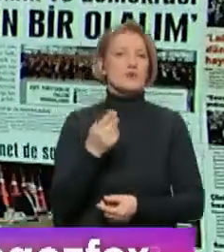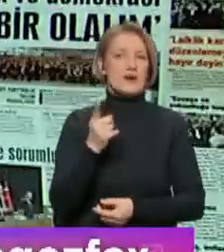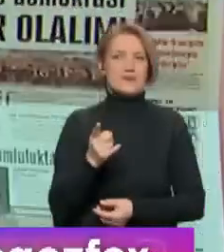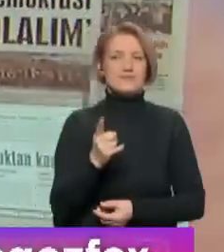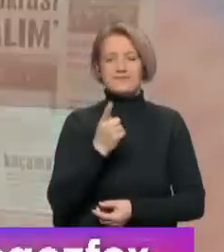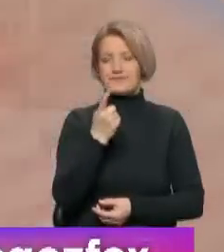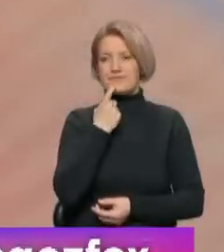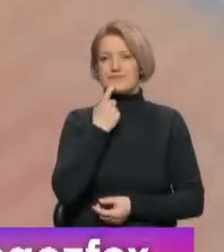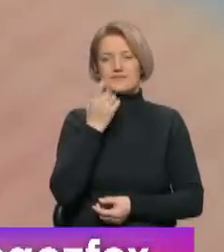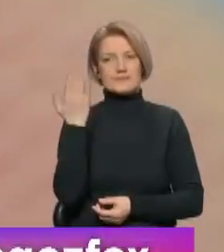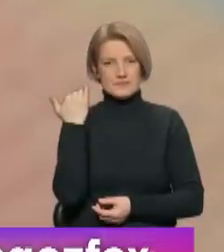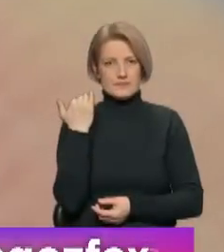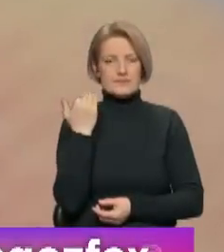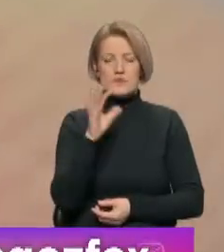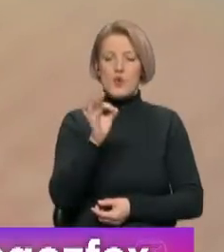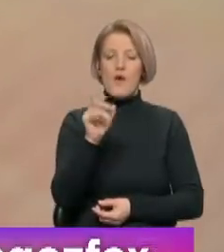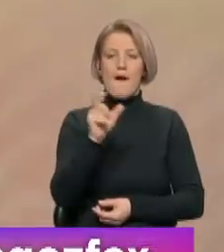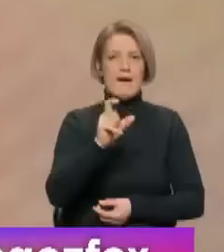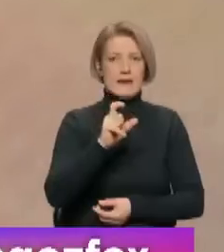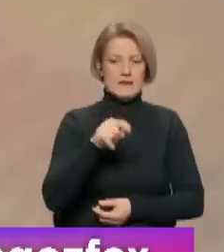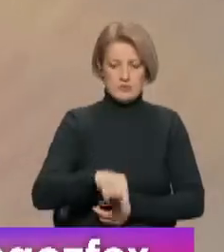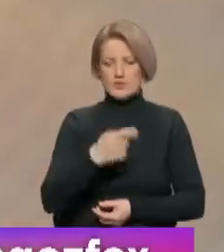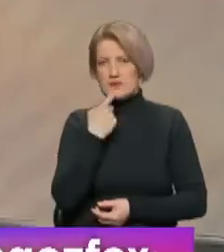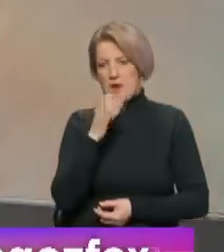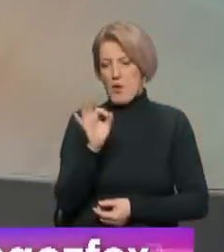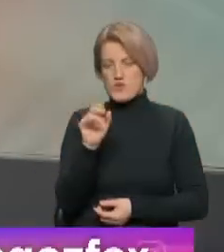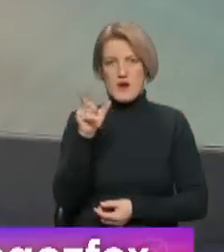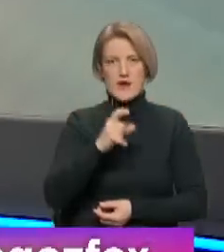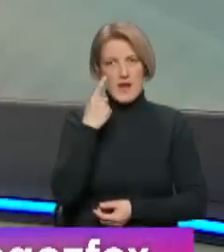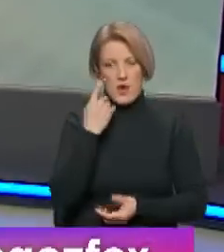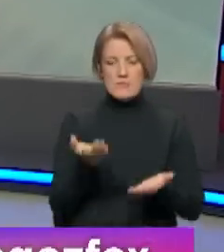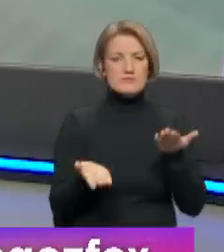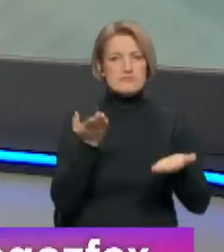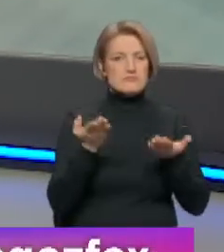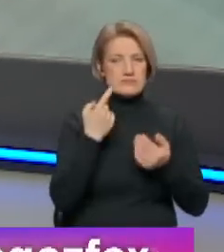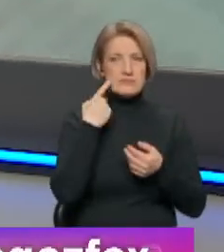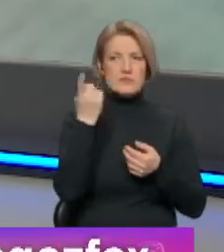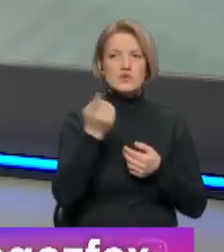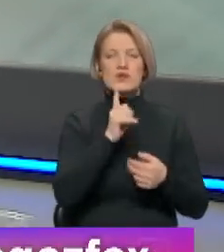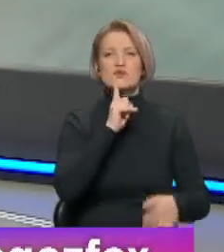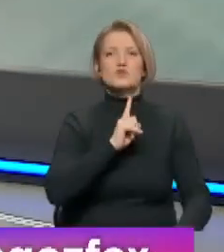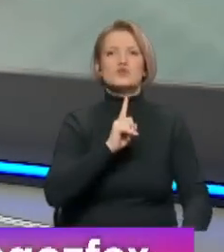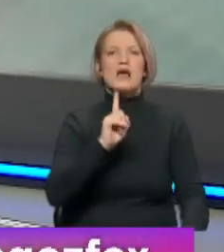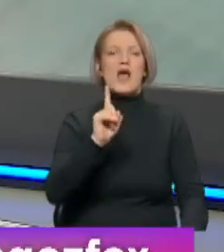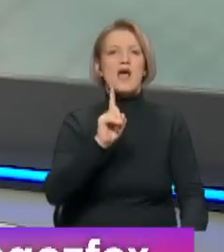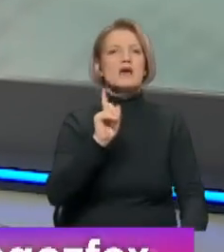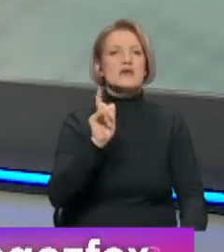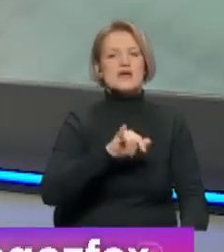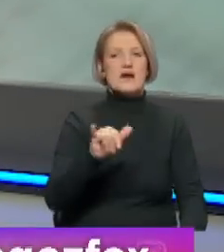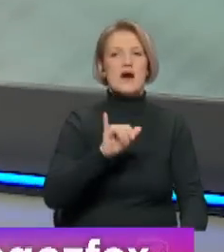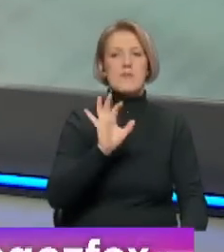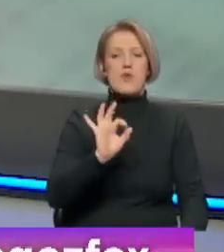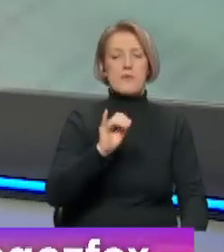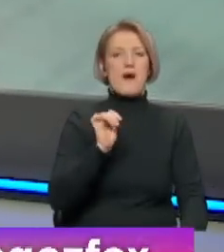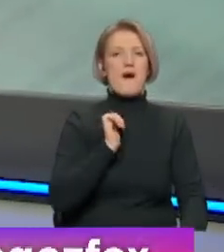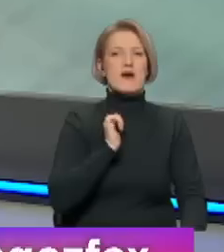geçen seneden geçen sene ocak ayından bu sene Ocak ayına göre kıyasladığınızda %100'e yakın Varan hani böyle